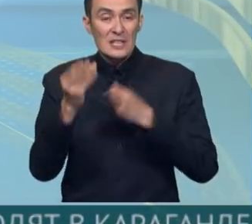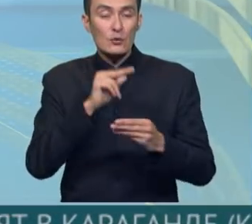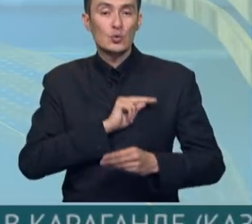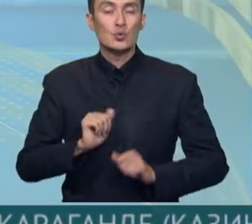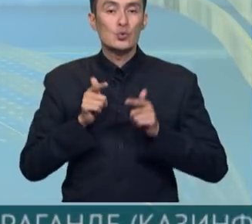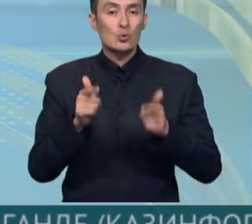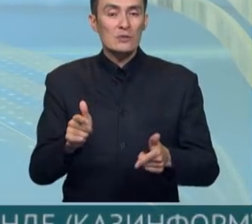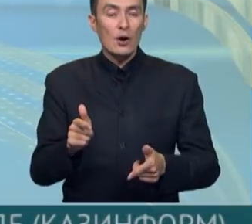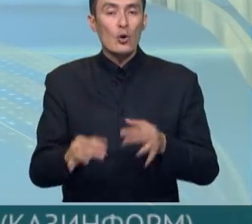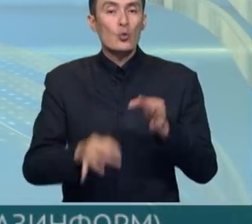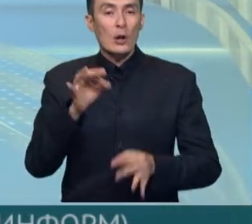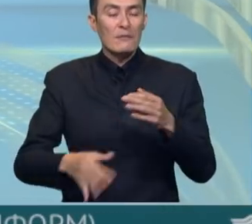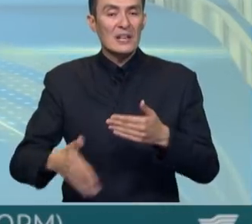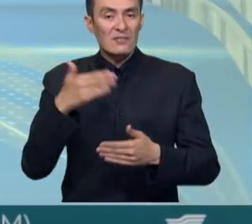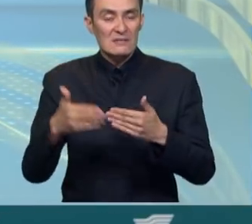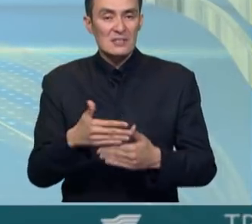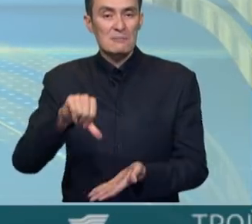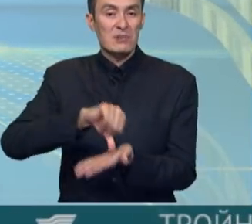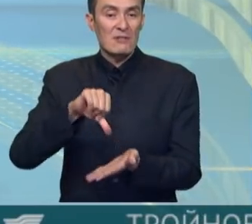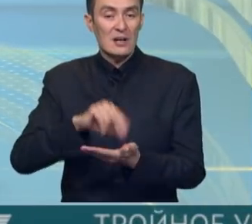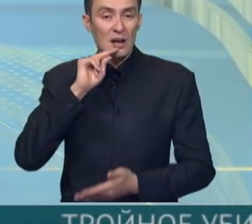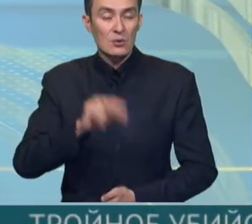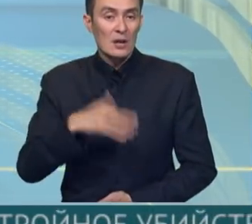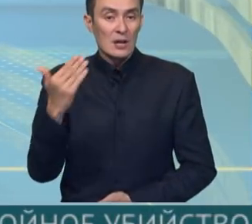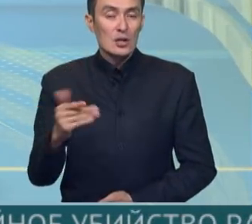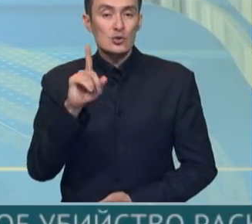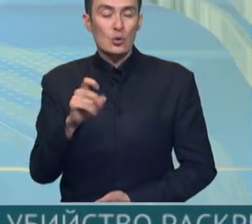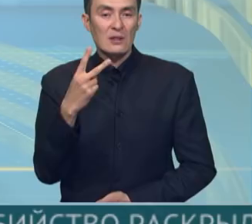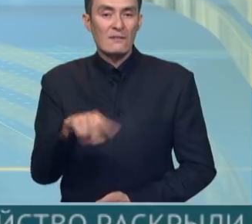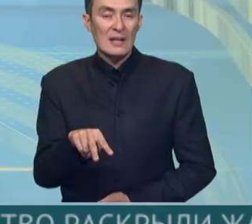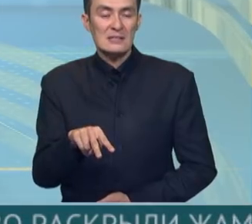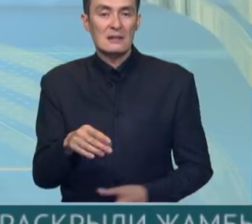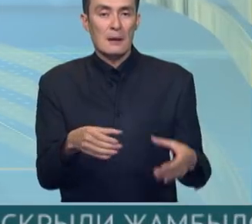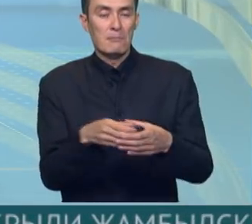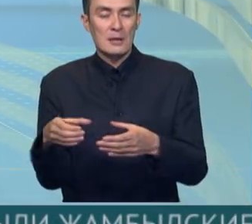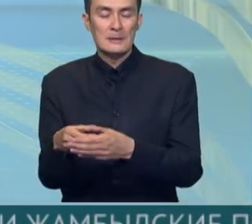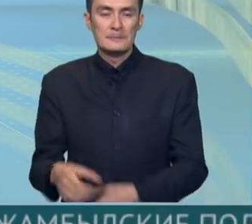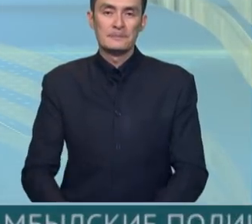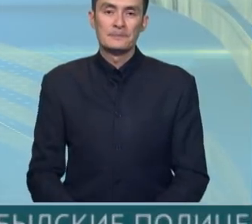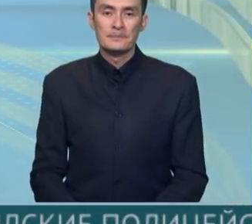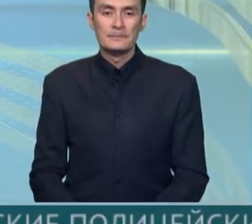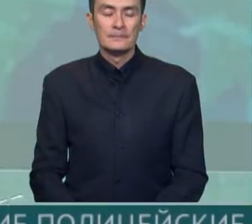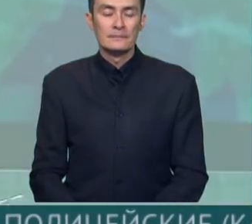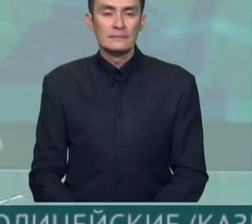фиктивное трудоустройство к уголовной ответственности привлекаются 120 работодателей.